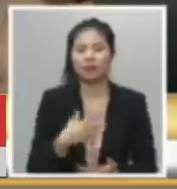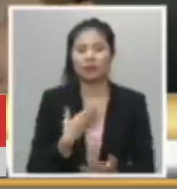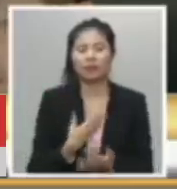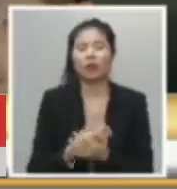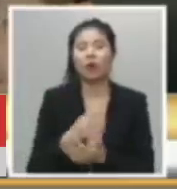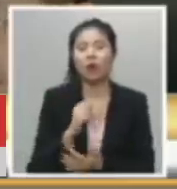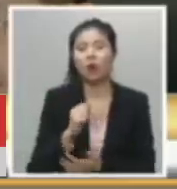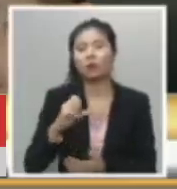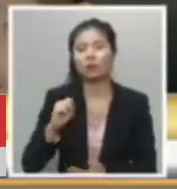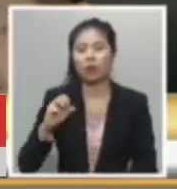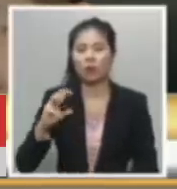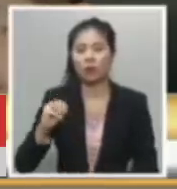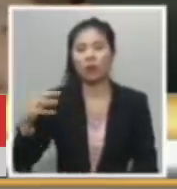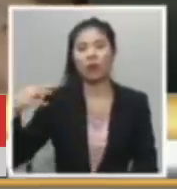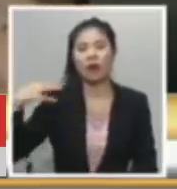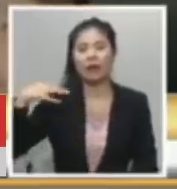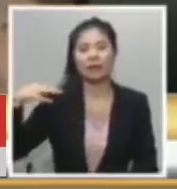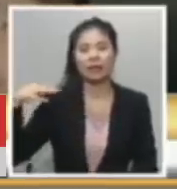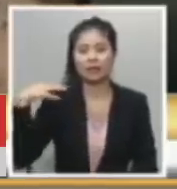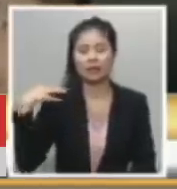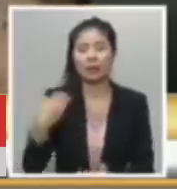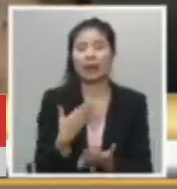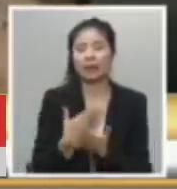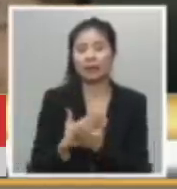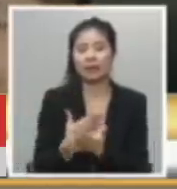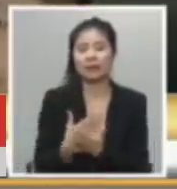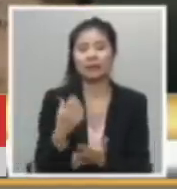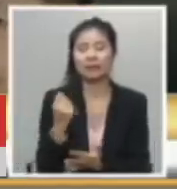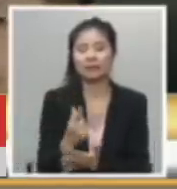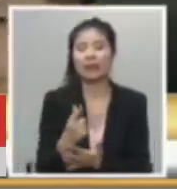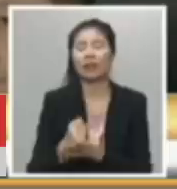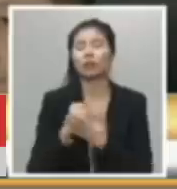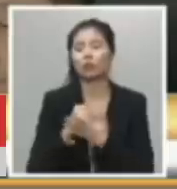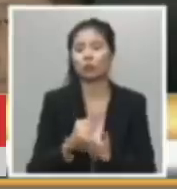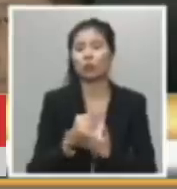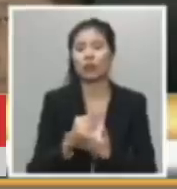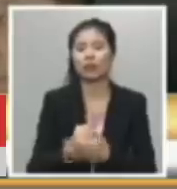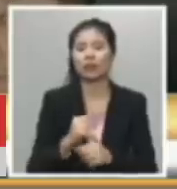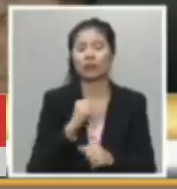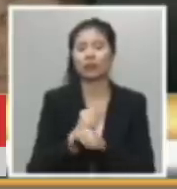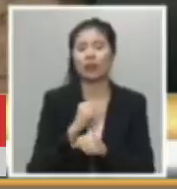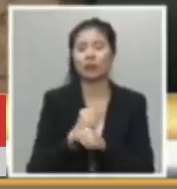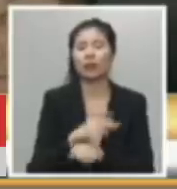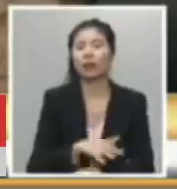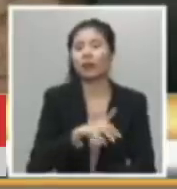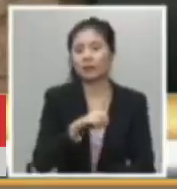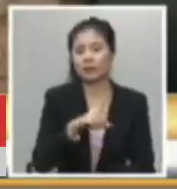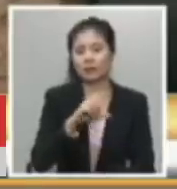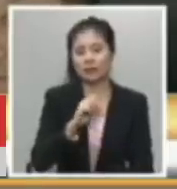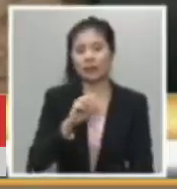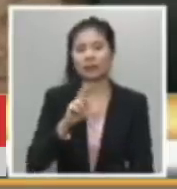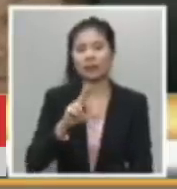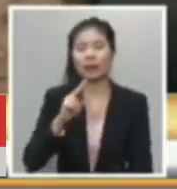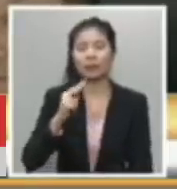สม.หรือโครงการเบี้ยยังชีพเหล่านี้ครับมีเป็นเงินทั้งสิ้นกว่า